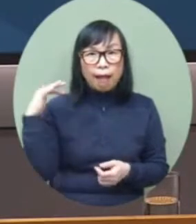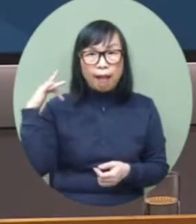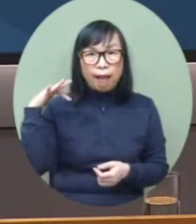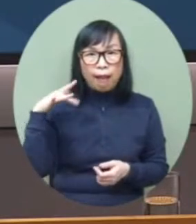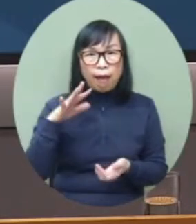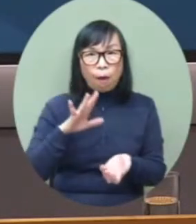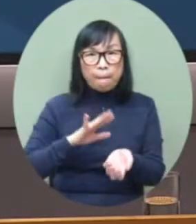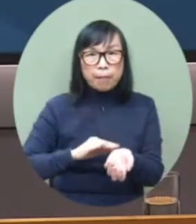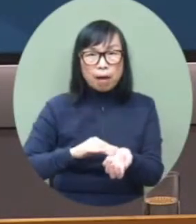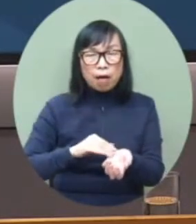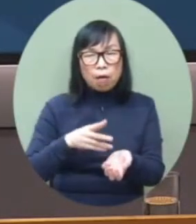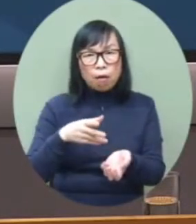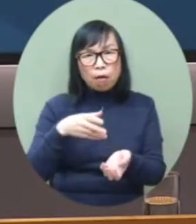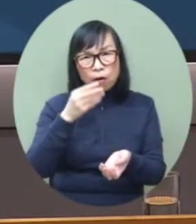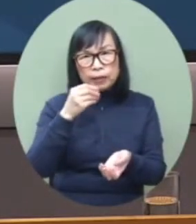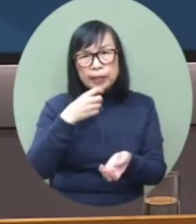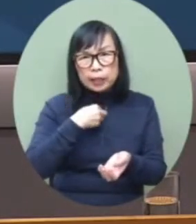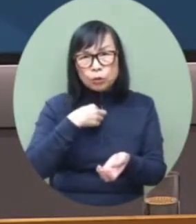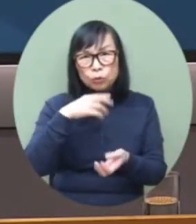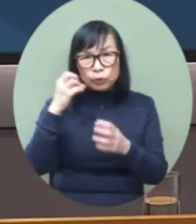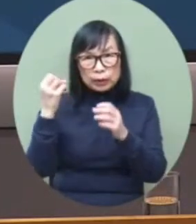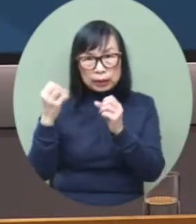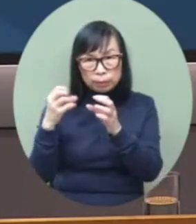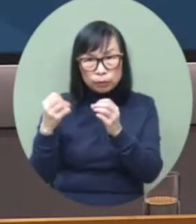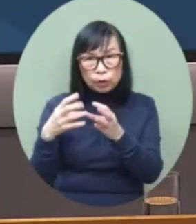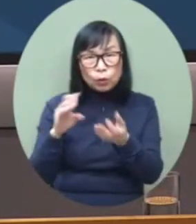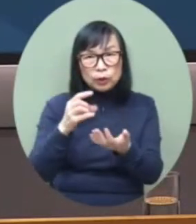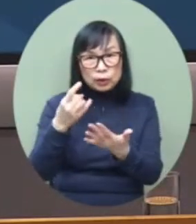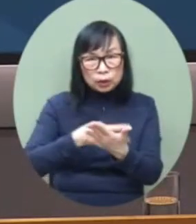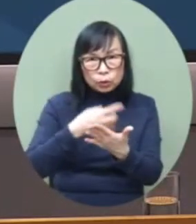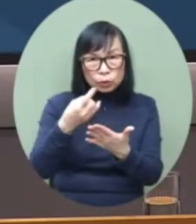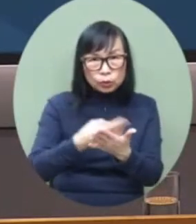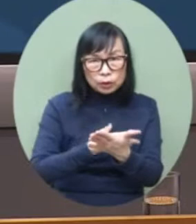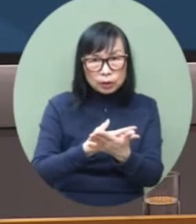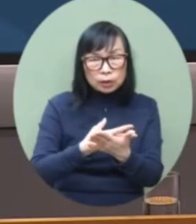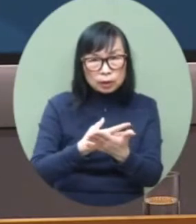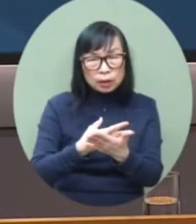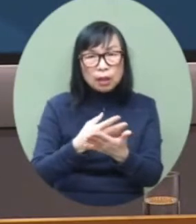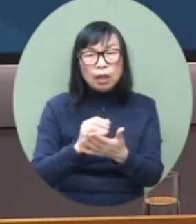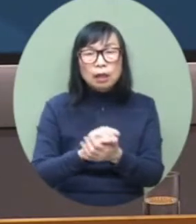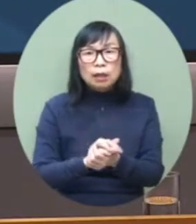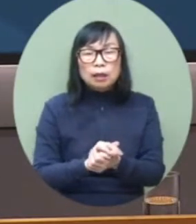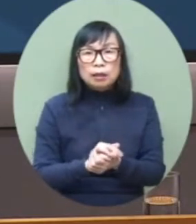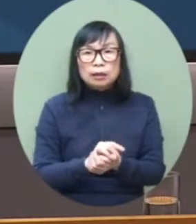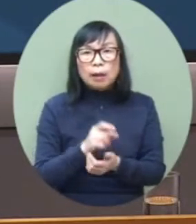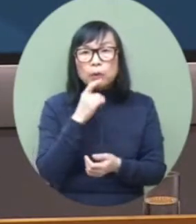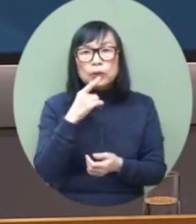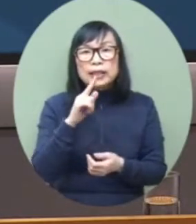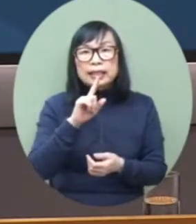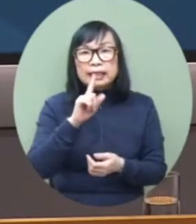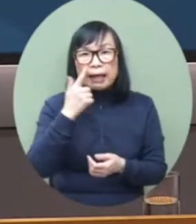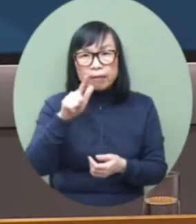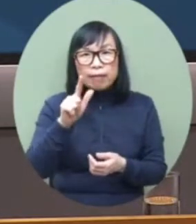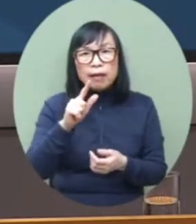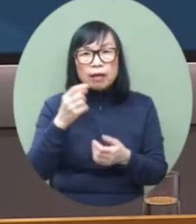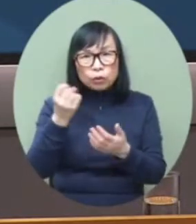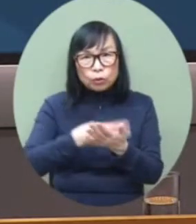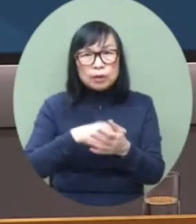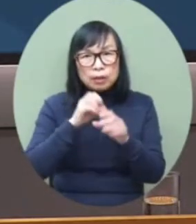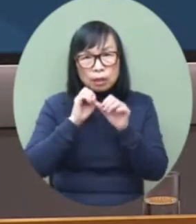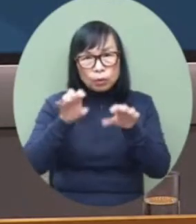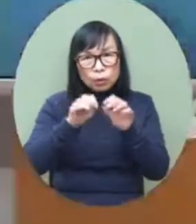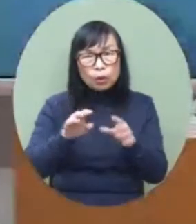testing strategy and we'll announce any measures in due course to the public. Thank you. 何醫生唔